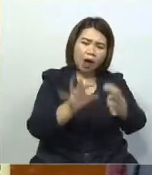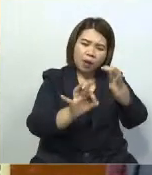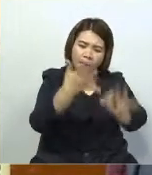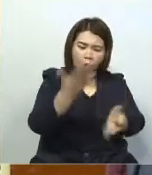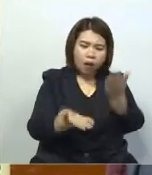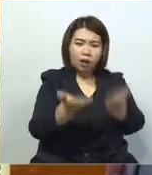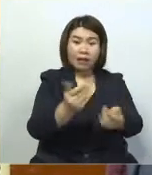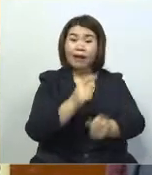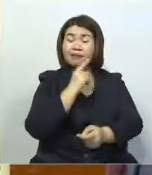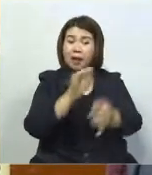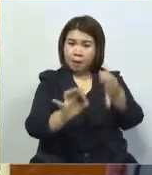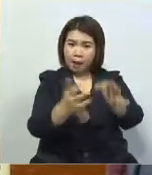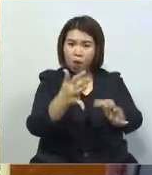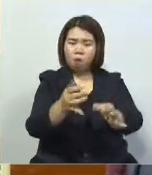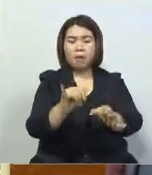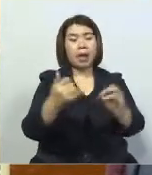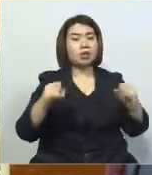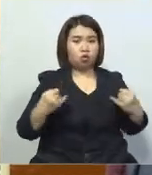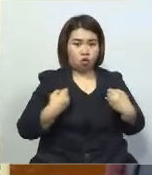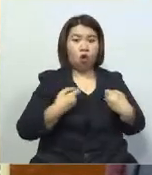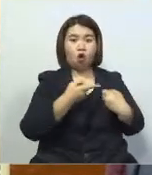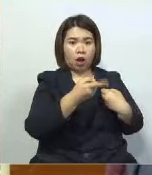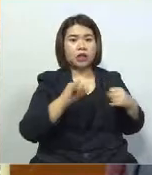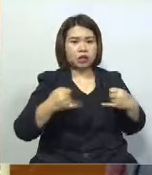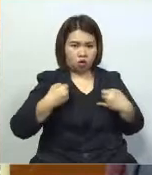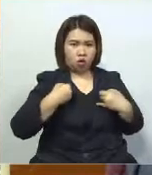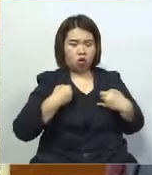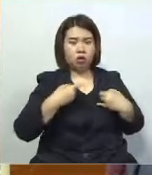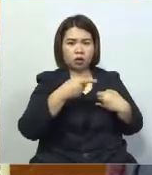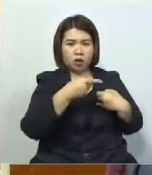ครับถ้าทำลายก็ให้เจ้าของทรัพย์นั้นต้องเป็น